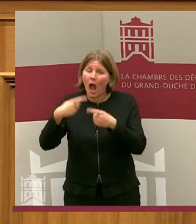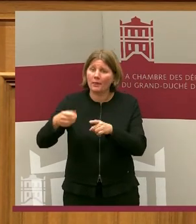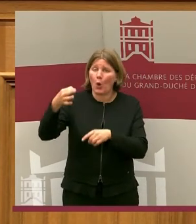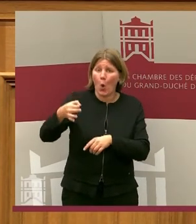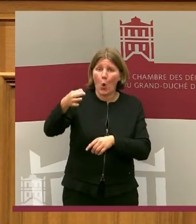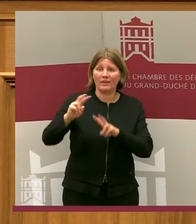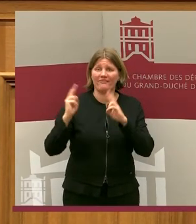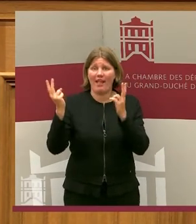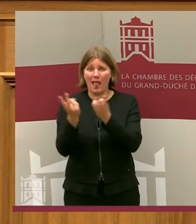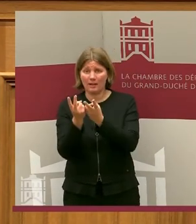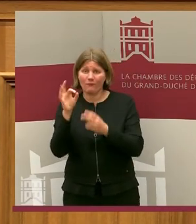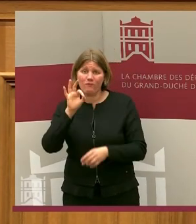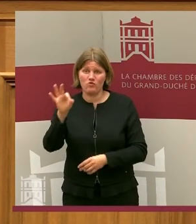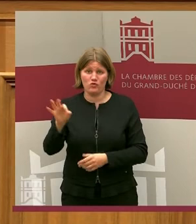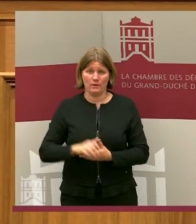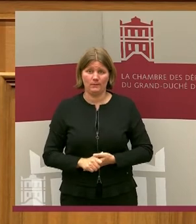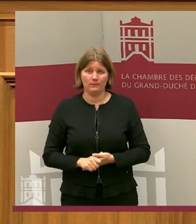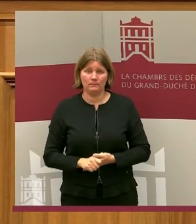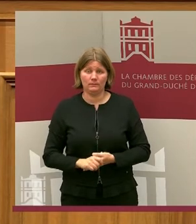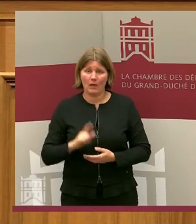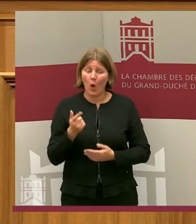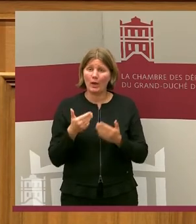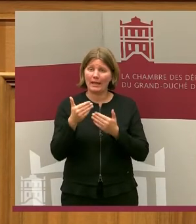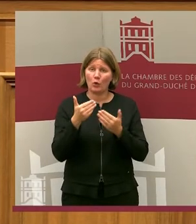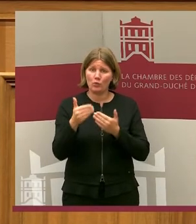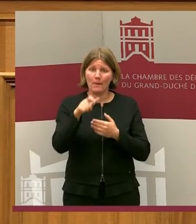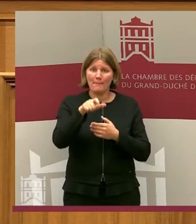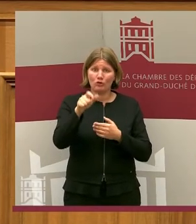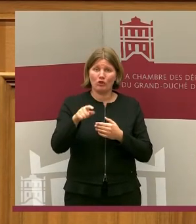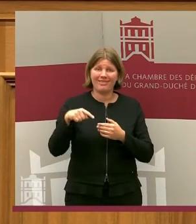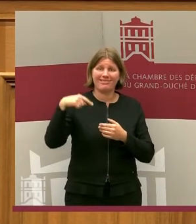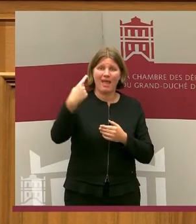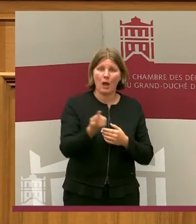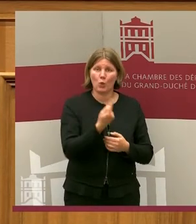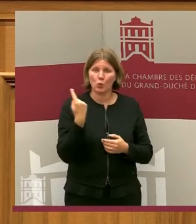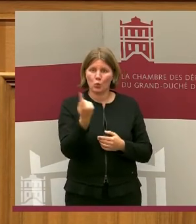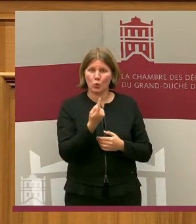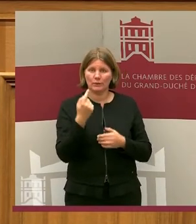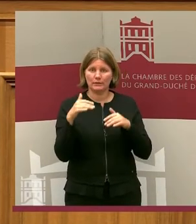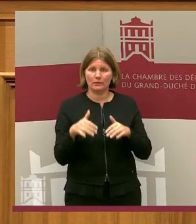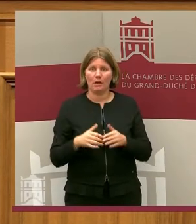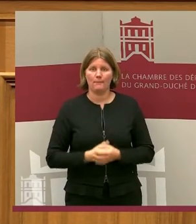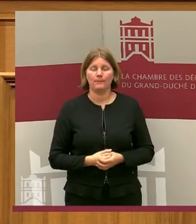auf der Welt und zu den Menschen, die nur uns kommen. Wir Piraten